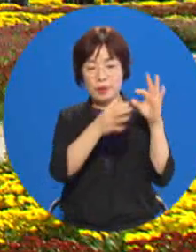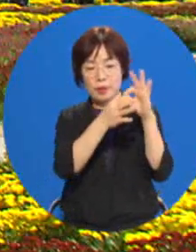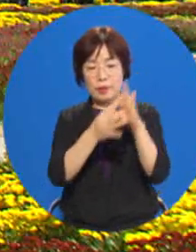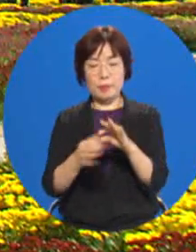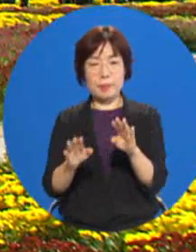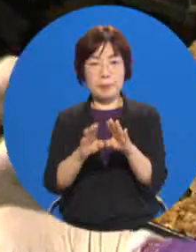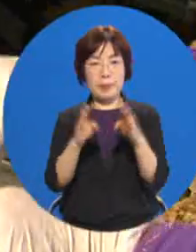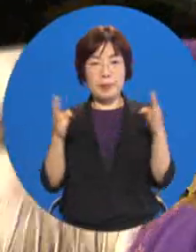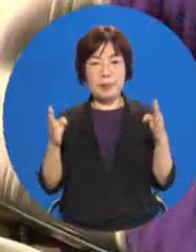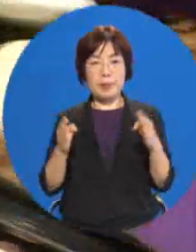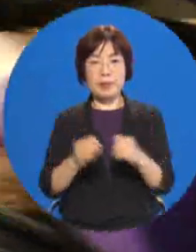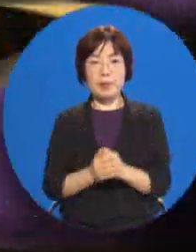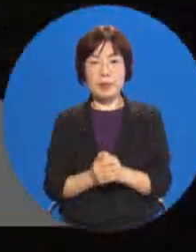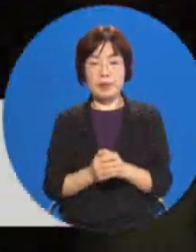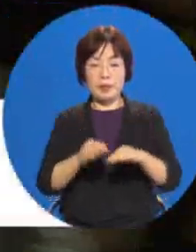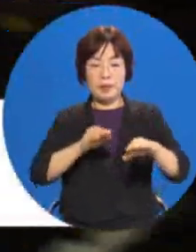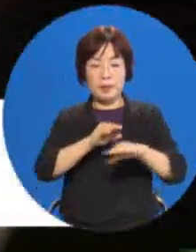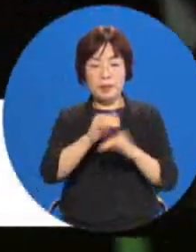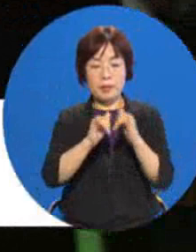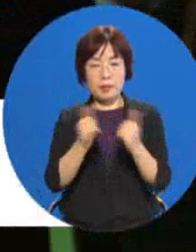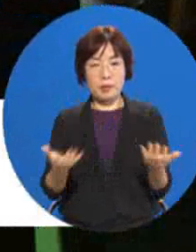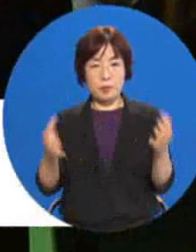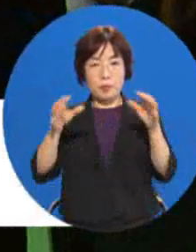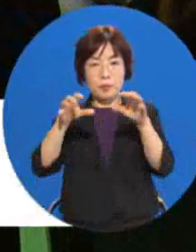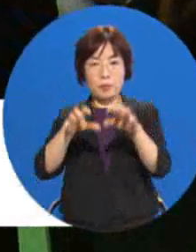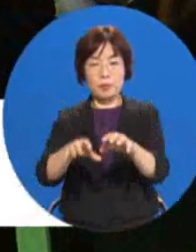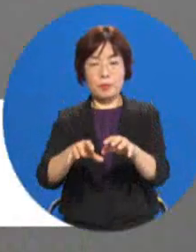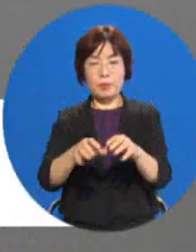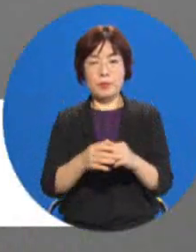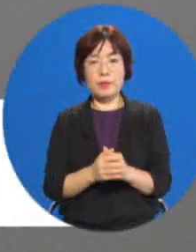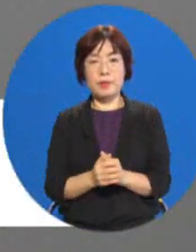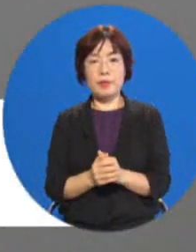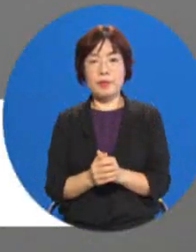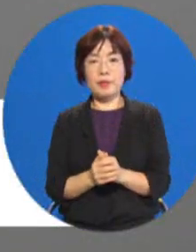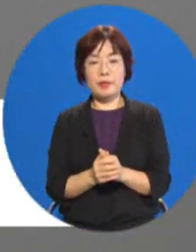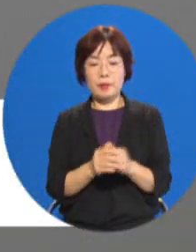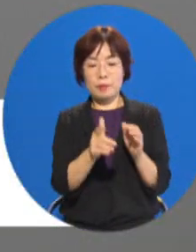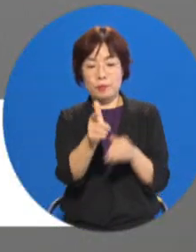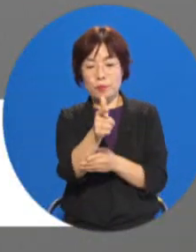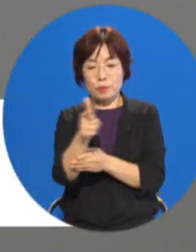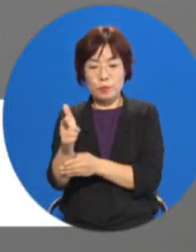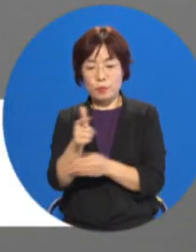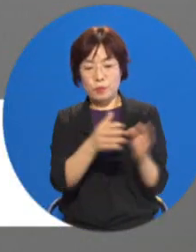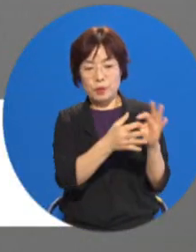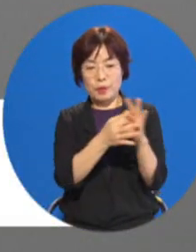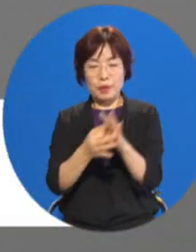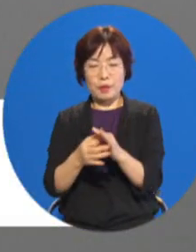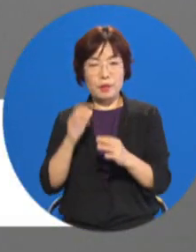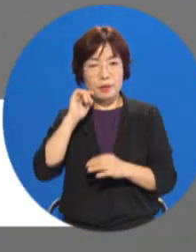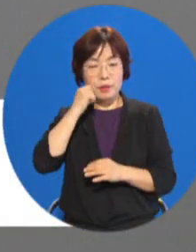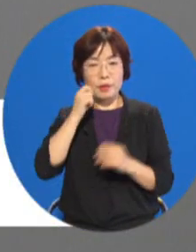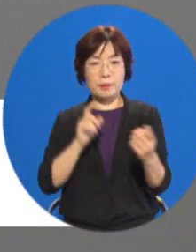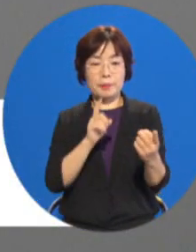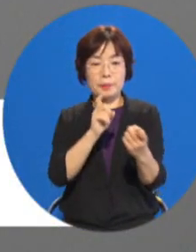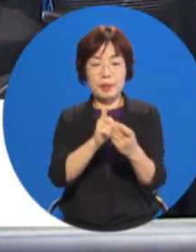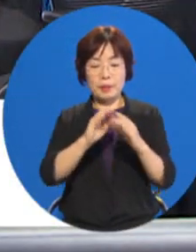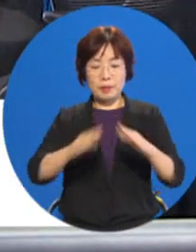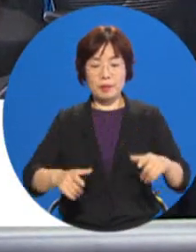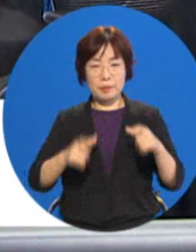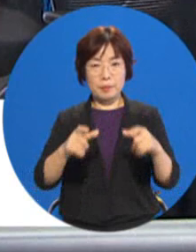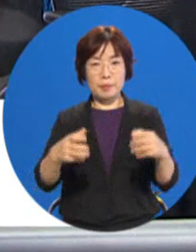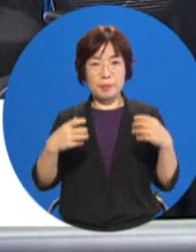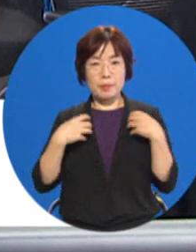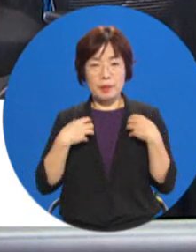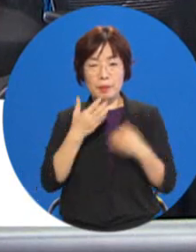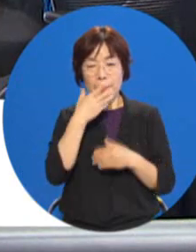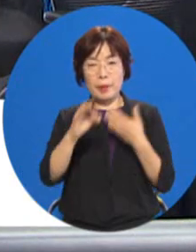열립니다. 차량과 인파의 이동이 잦아지는 만큼 방역상 어려움이 우려되면서 전라남도는